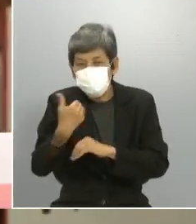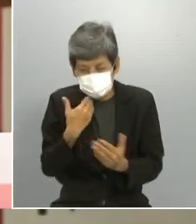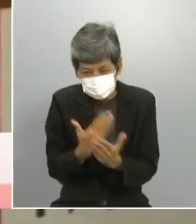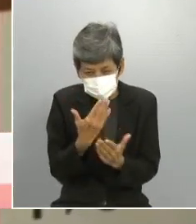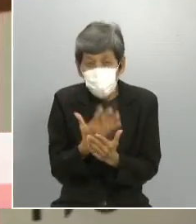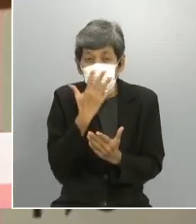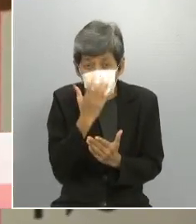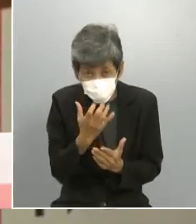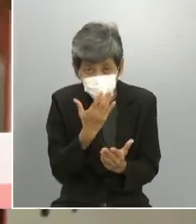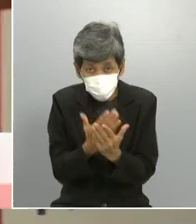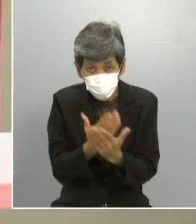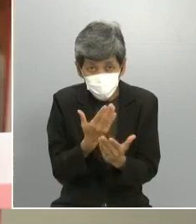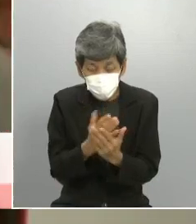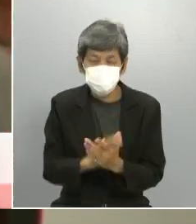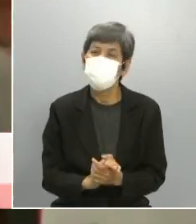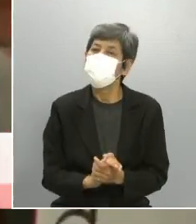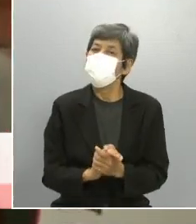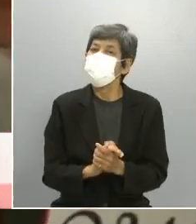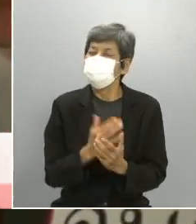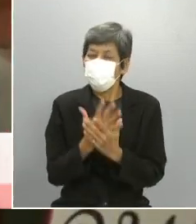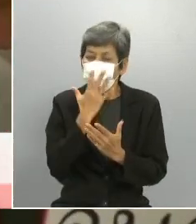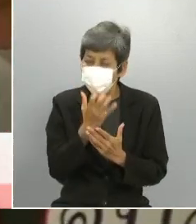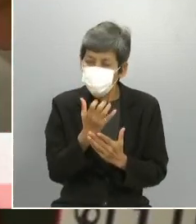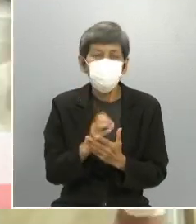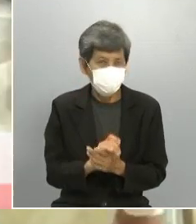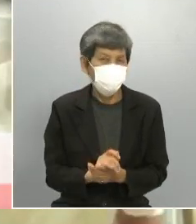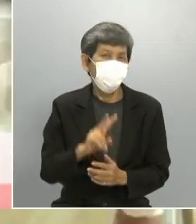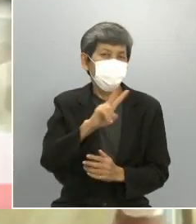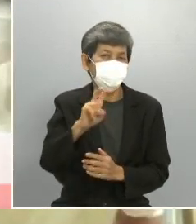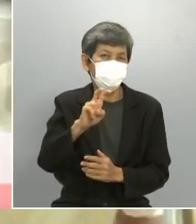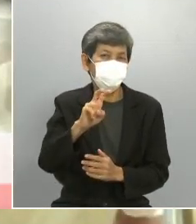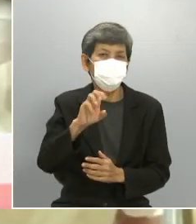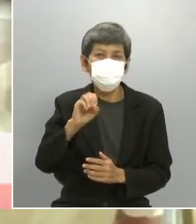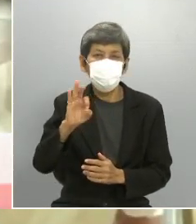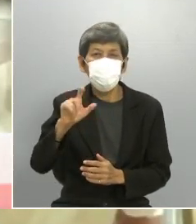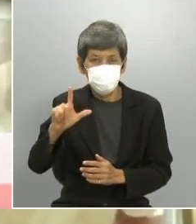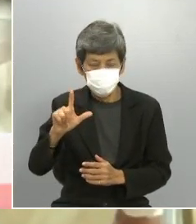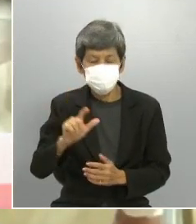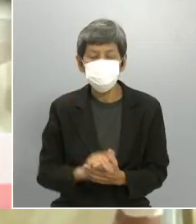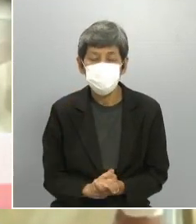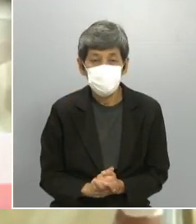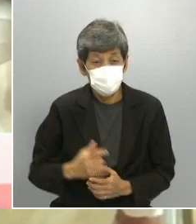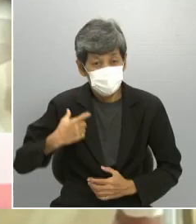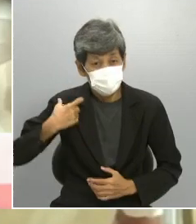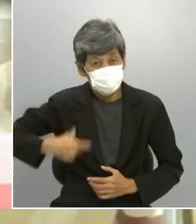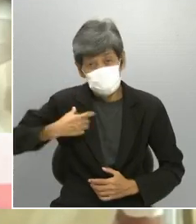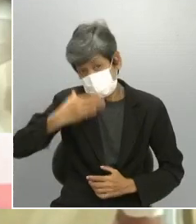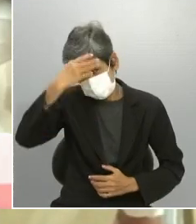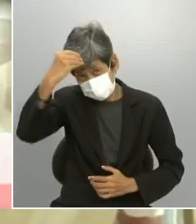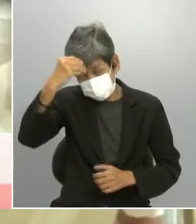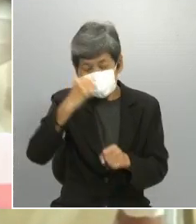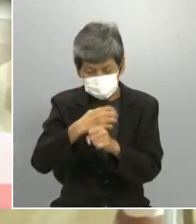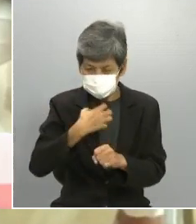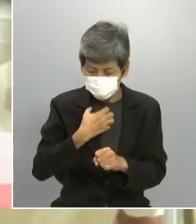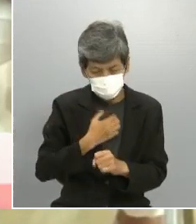ความเสียหายจากธุรกิจมีมูลค่าความเสียหายมากกว่า 209ล้านบาททนายรณรงค์บอกว่าต้องการจะมา